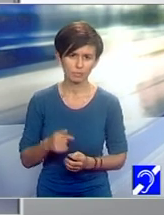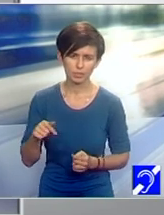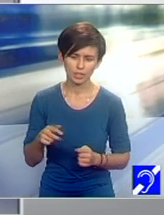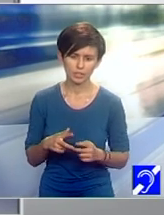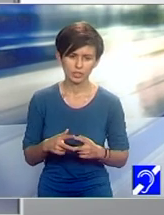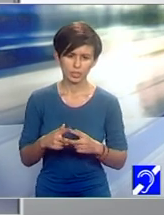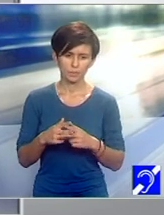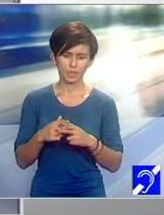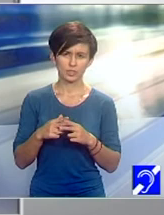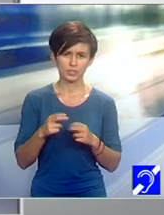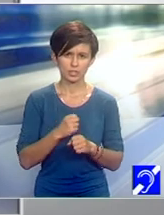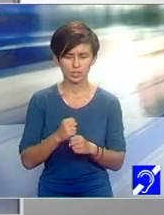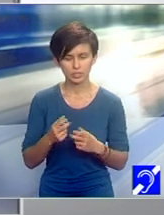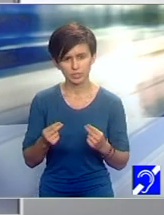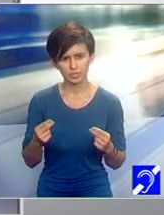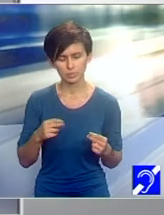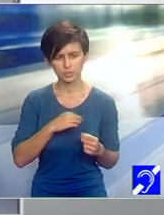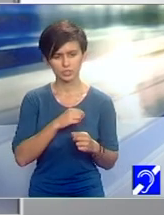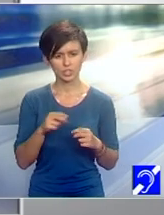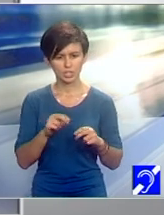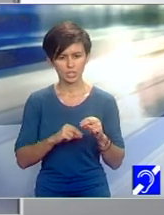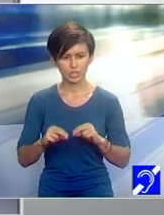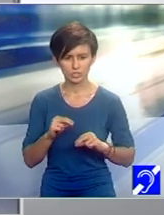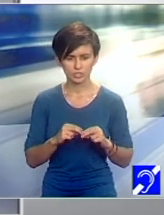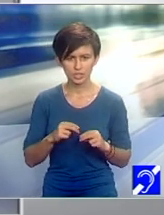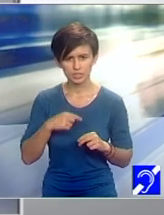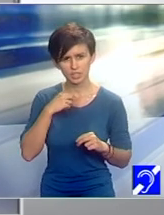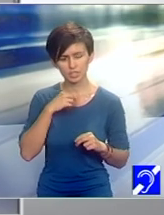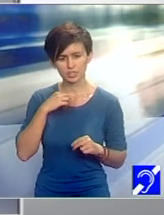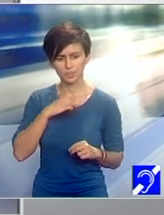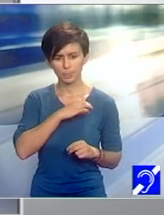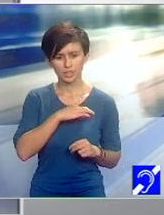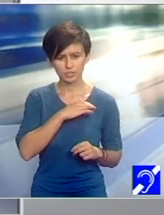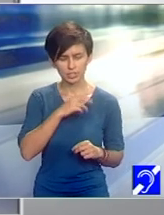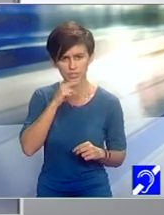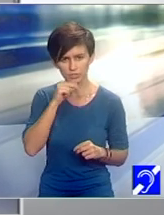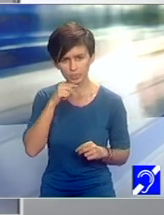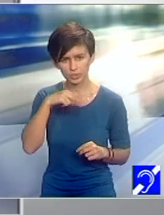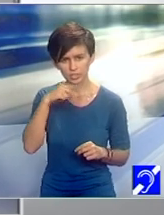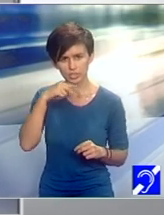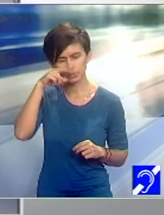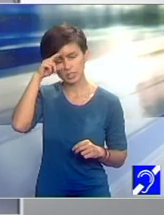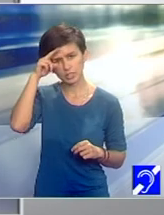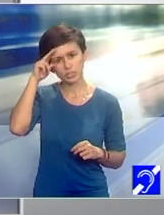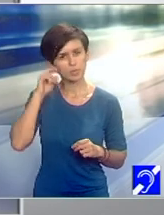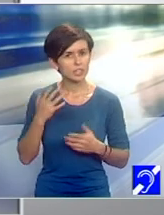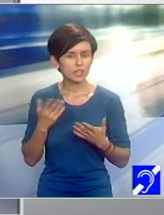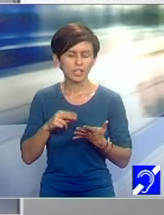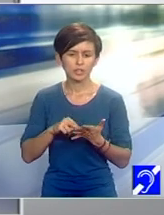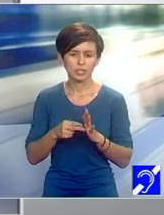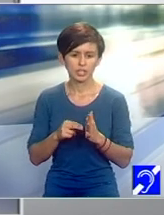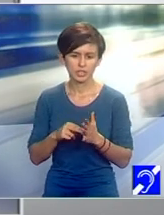mult și Asociația Studenților Vorbitori de Limba Germană Gutenberg, care organizează mai ales seara, după